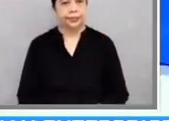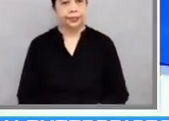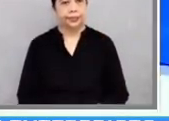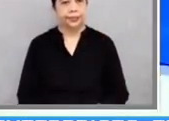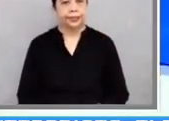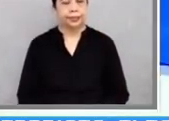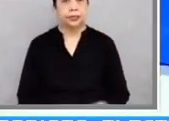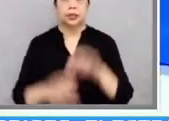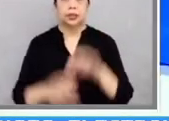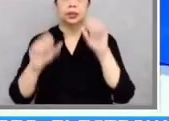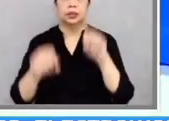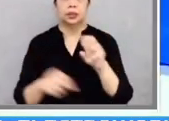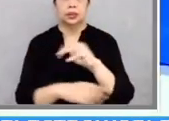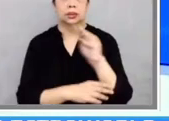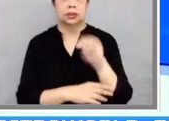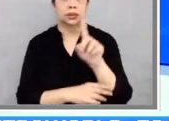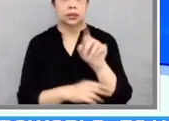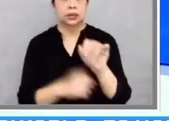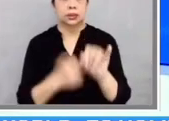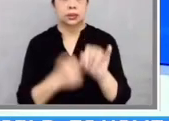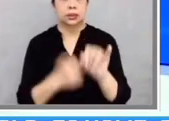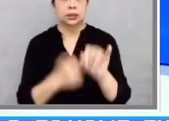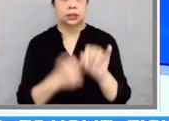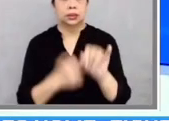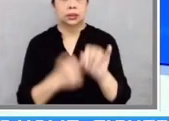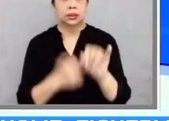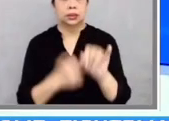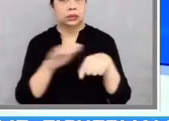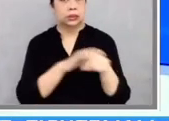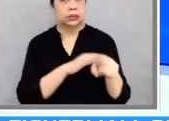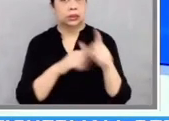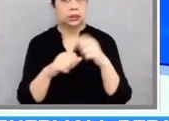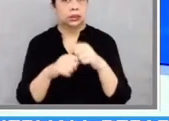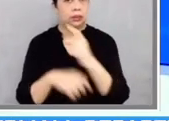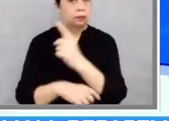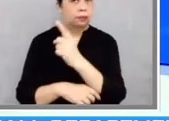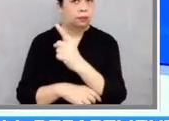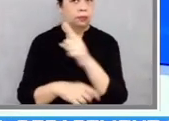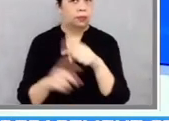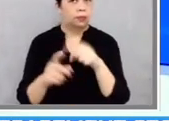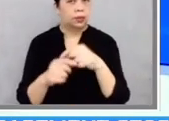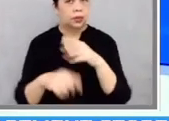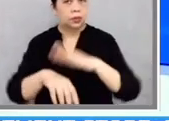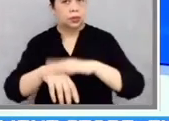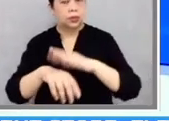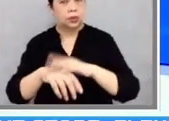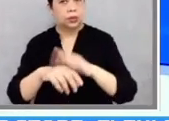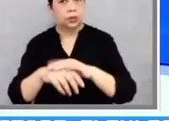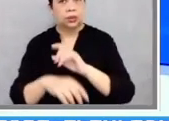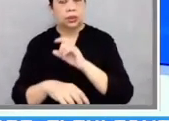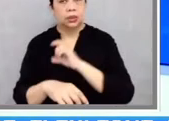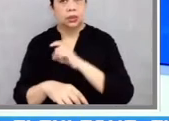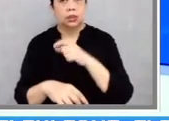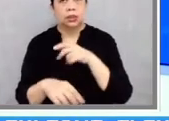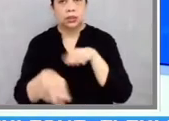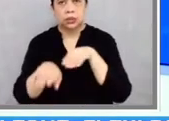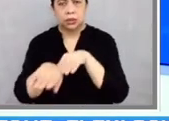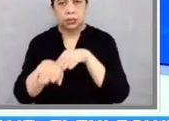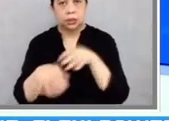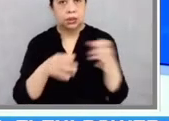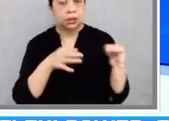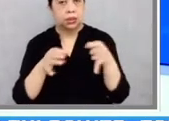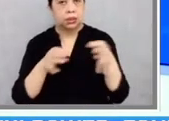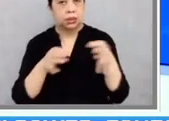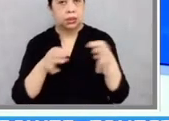Arestado sa Maynila ang isang jeepney driver matapos takasan at pagbantaan pa ang sumita sa kanyang traffic enforcer. Ang paliwanag ng driver sa